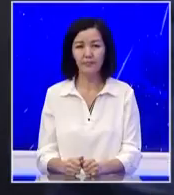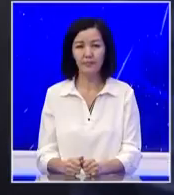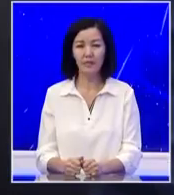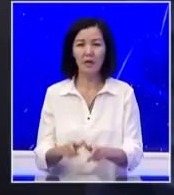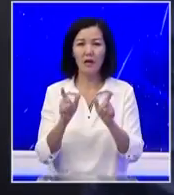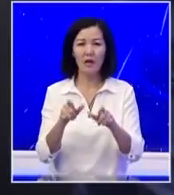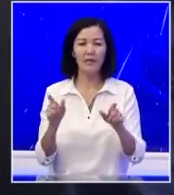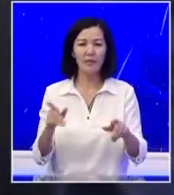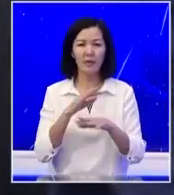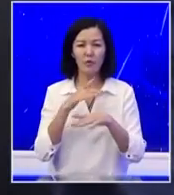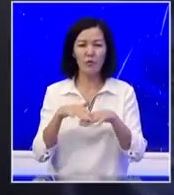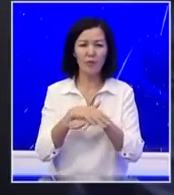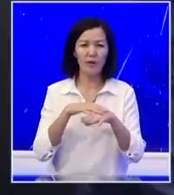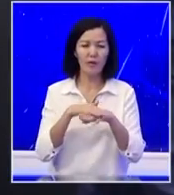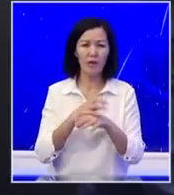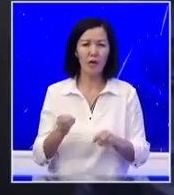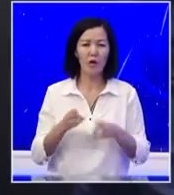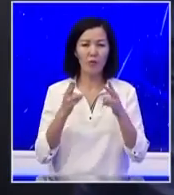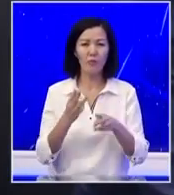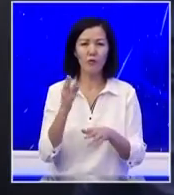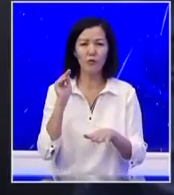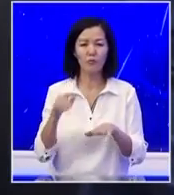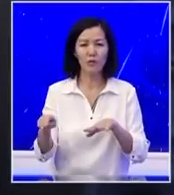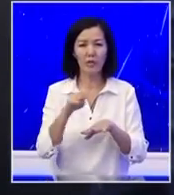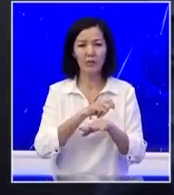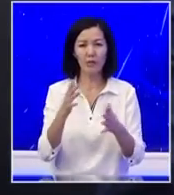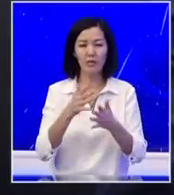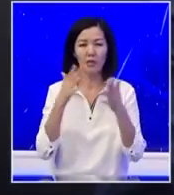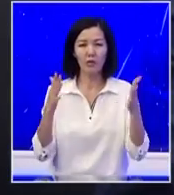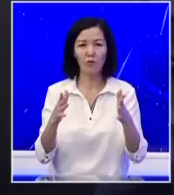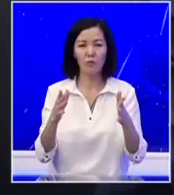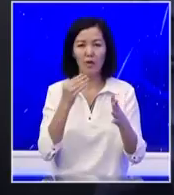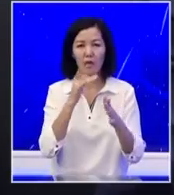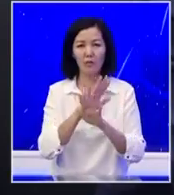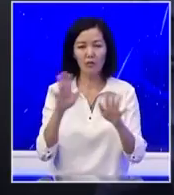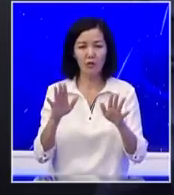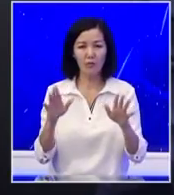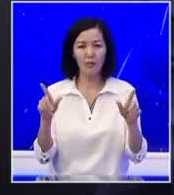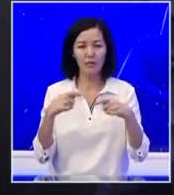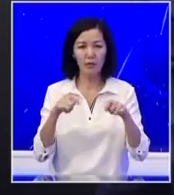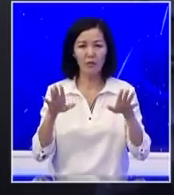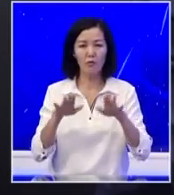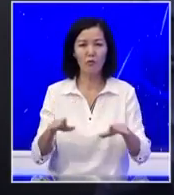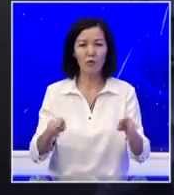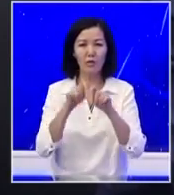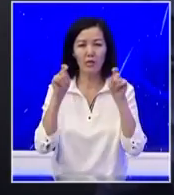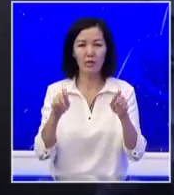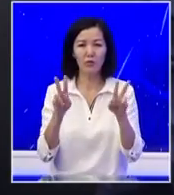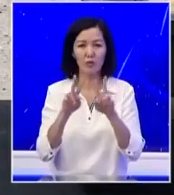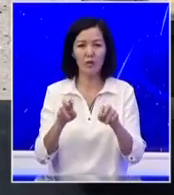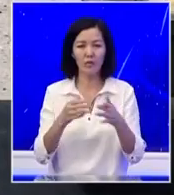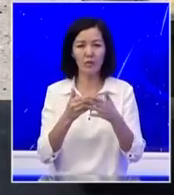Адам көп шоғырланатын базарлар қауіпті. 3000 шаршы метрден асатын азық түлік емес сауда орындарында ашу ашпауды қарастыру